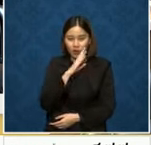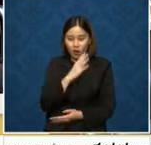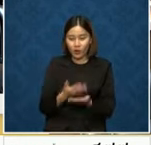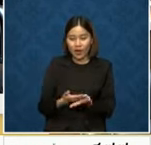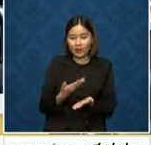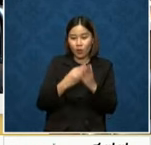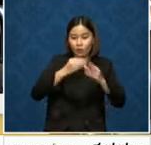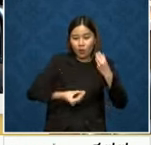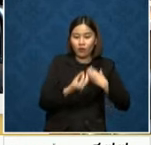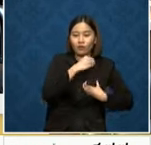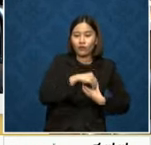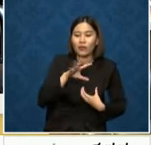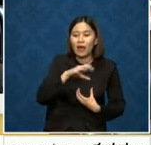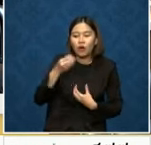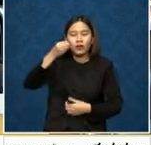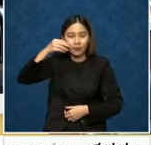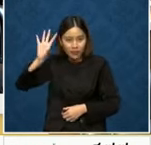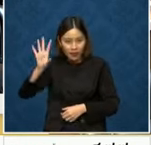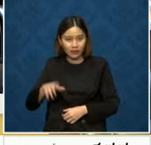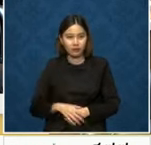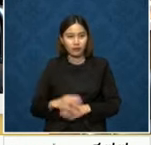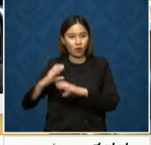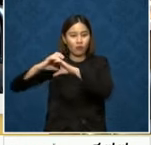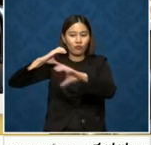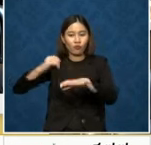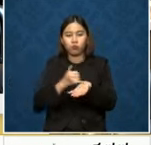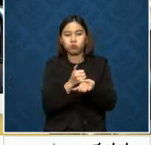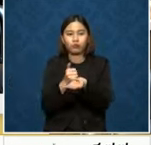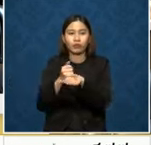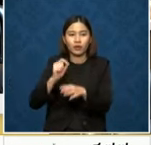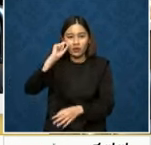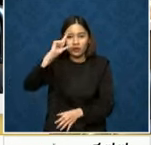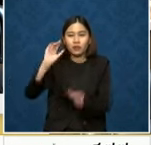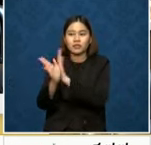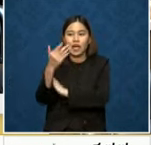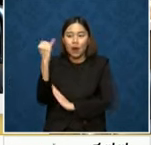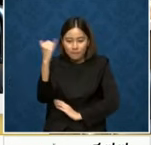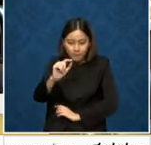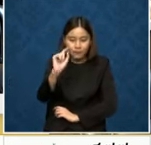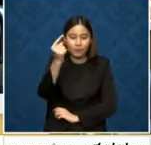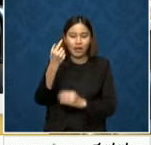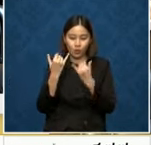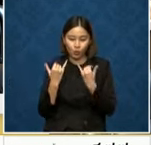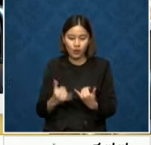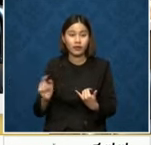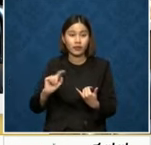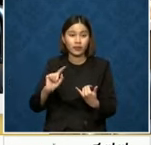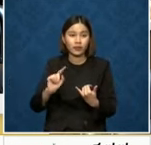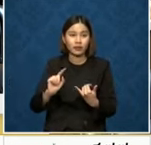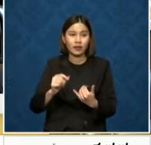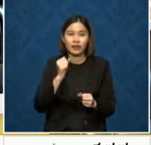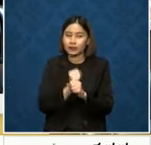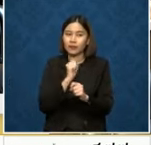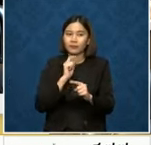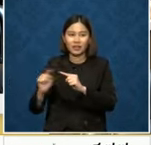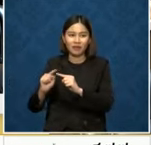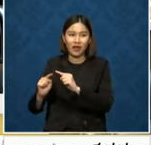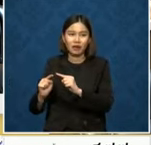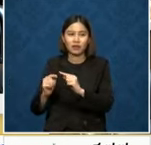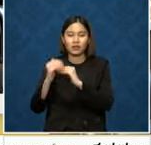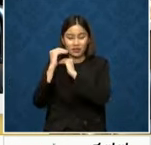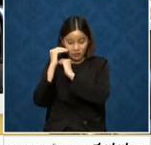ร500แกกลับนั่งรถโดยสารกลับอีกแล้วตื่นเช้ามาใหม่เพราะงั้นวันนี้ทำอะไรแล้วจำกัดค